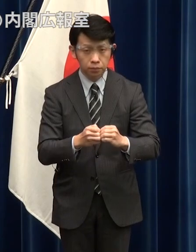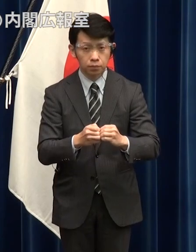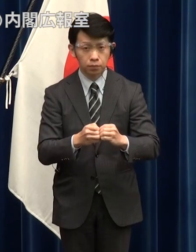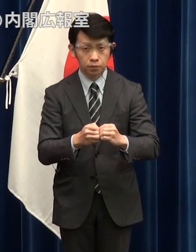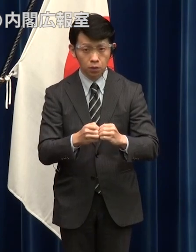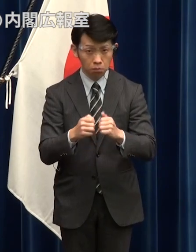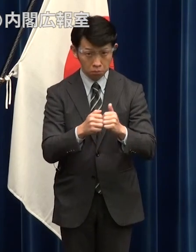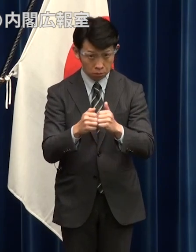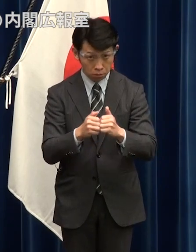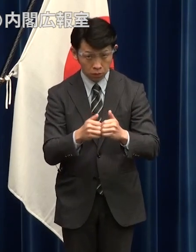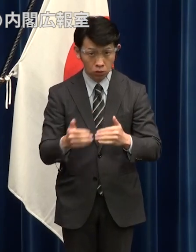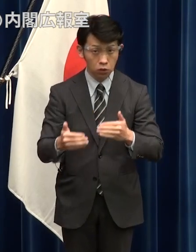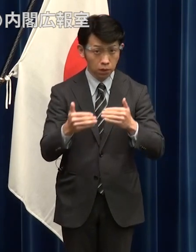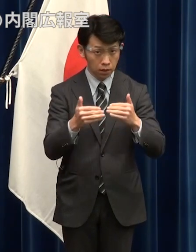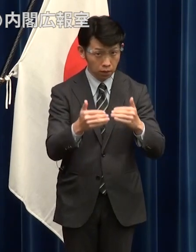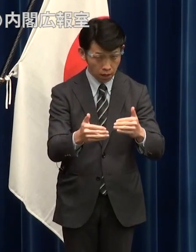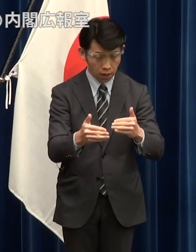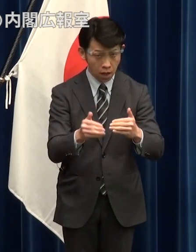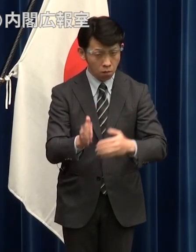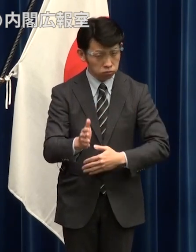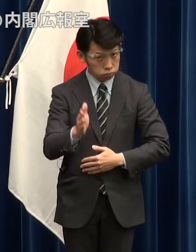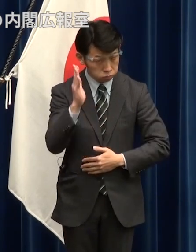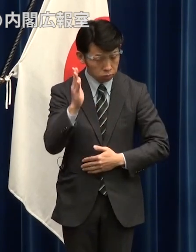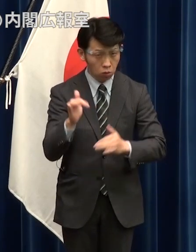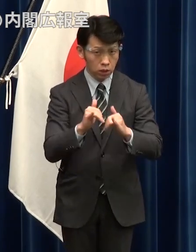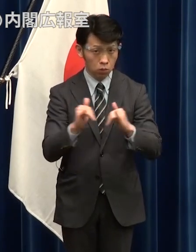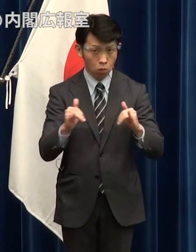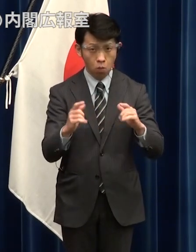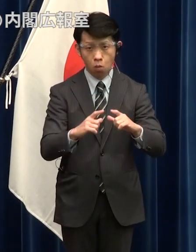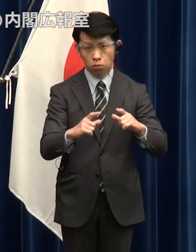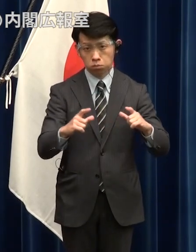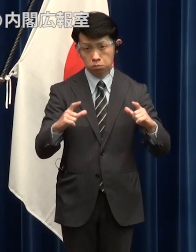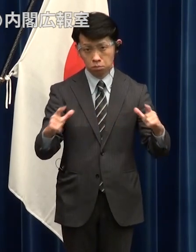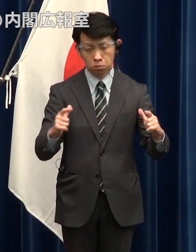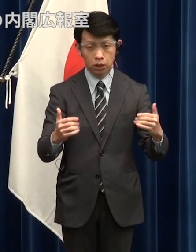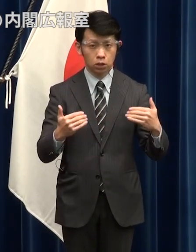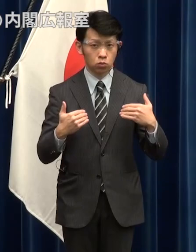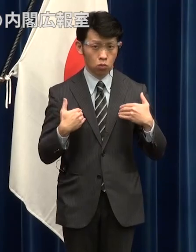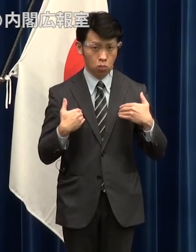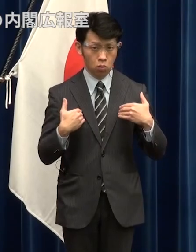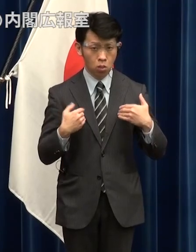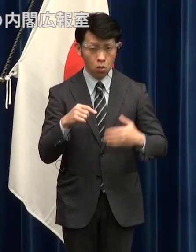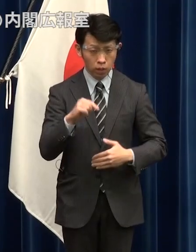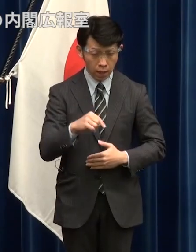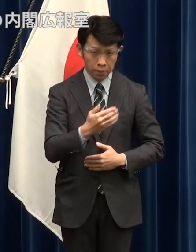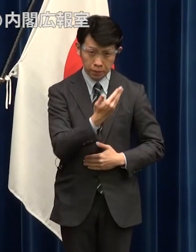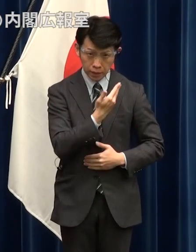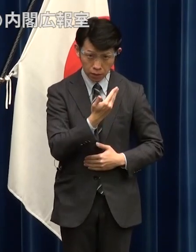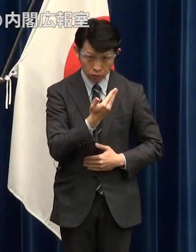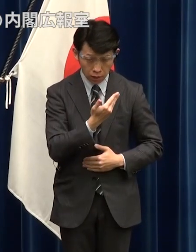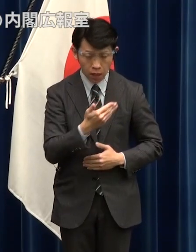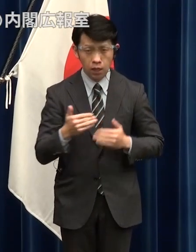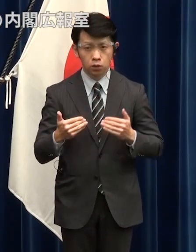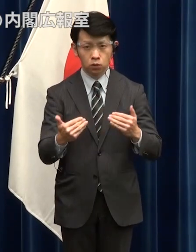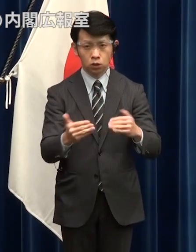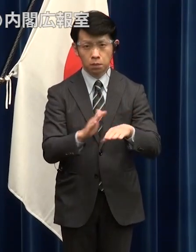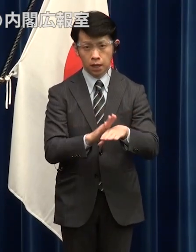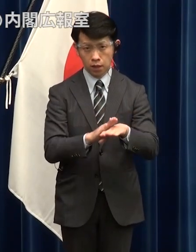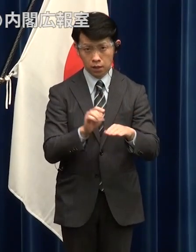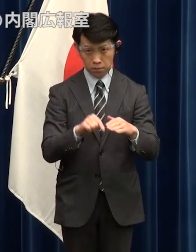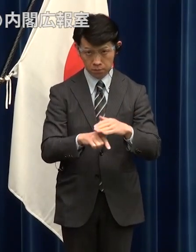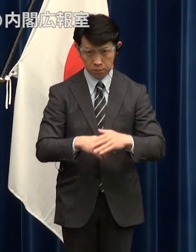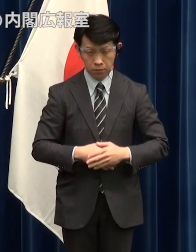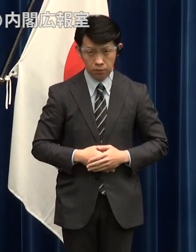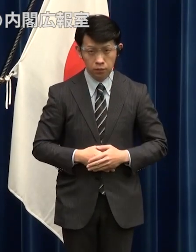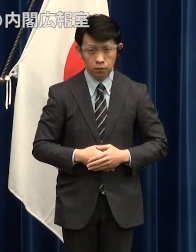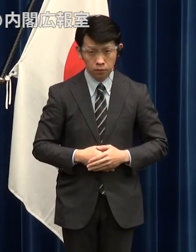して、賛同する方々を増やしていく、これは大変重要なことです。引き続き